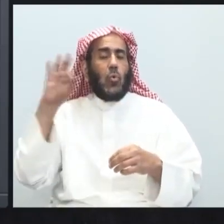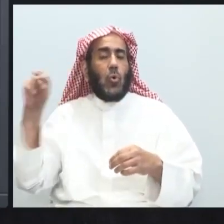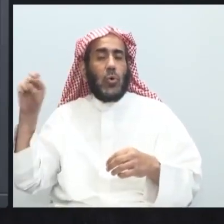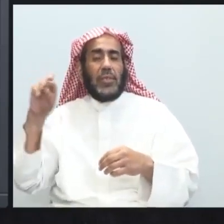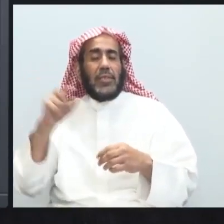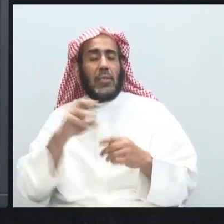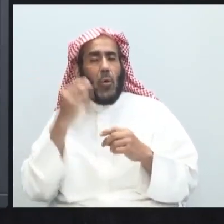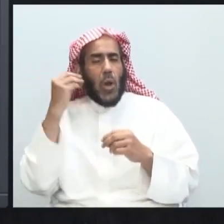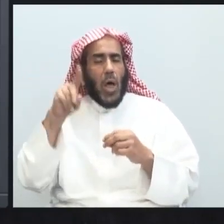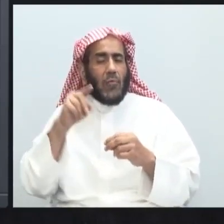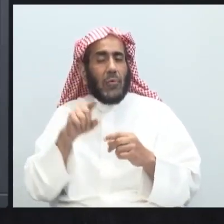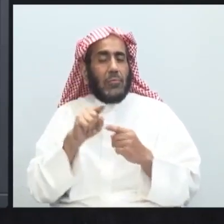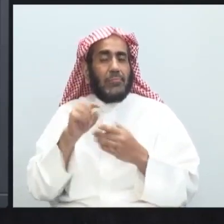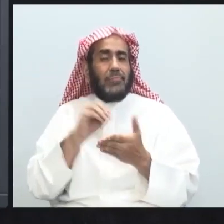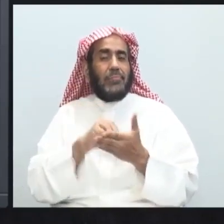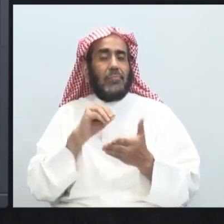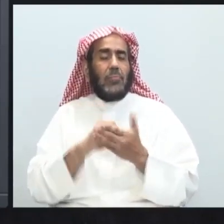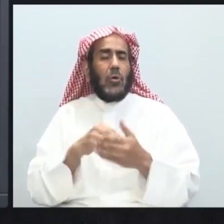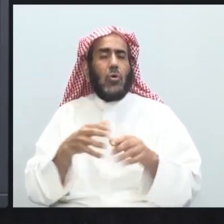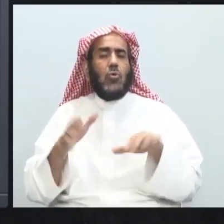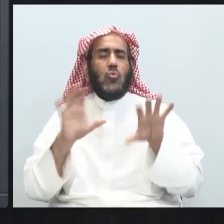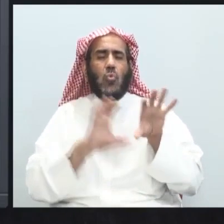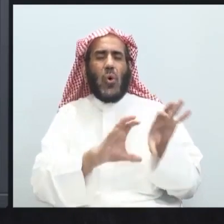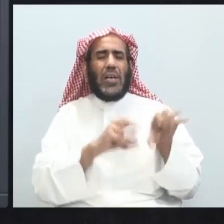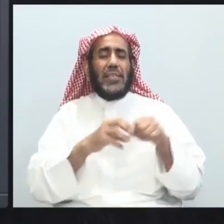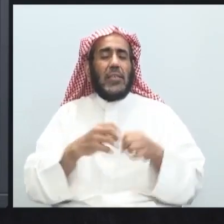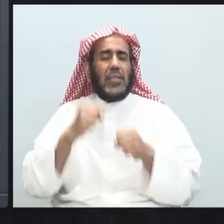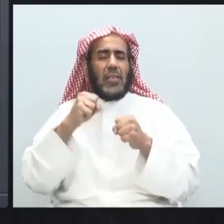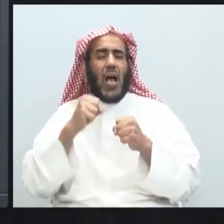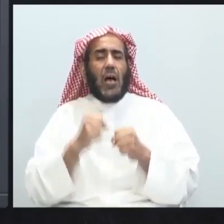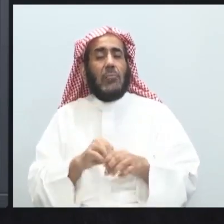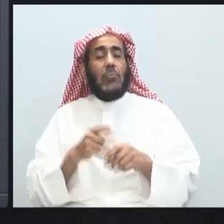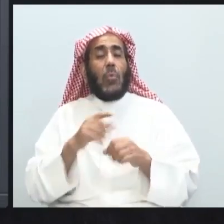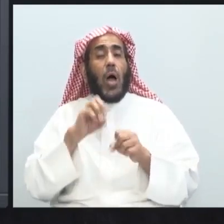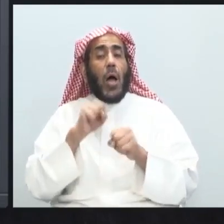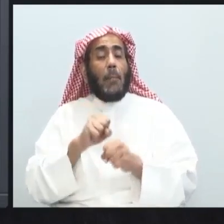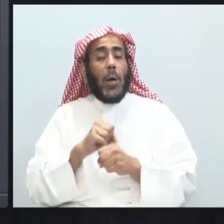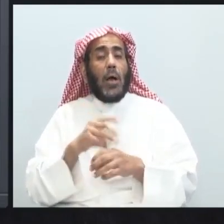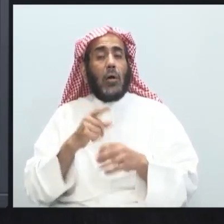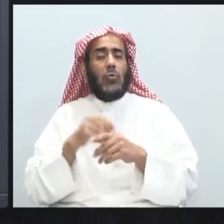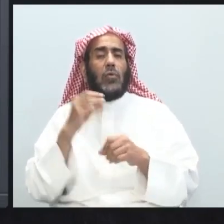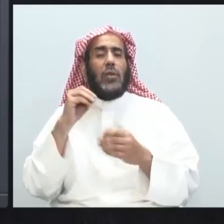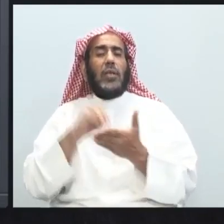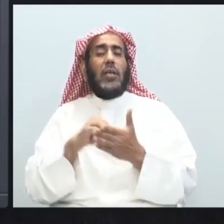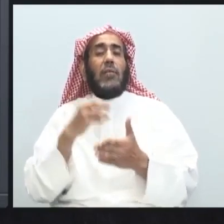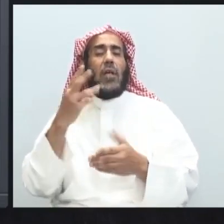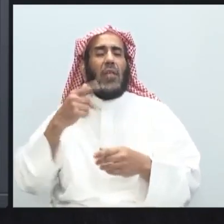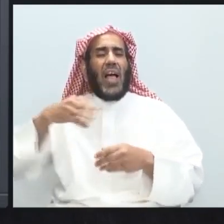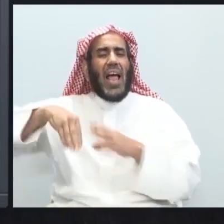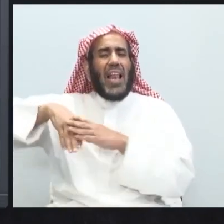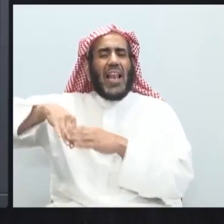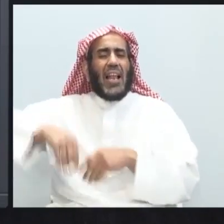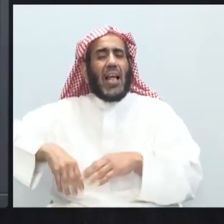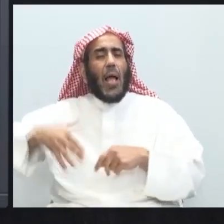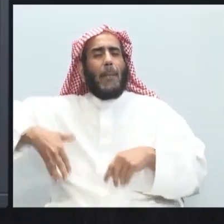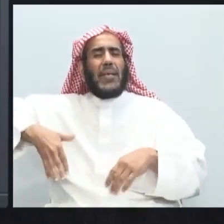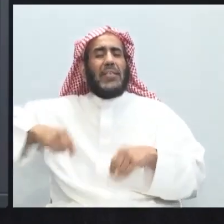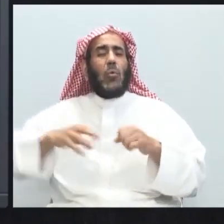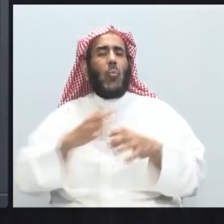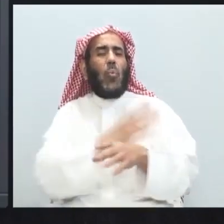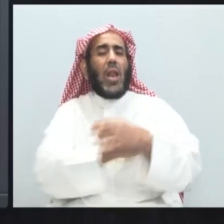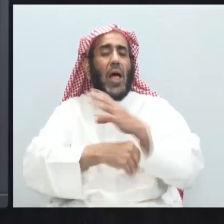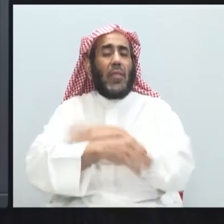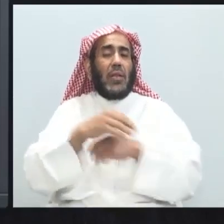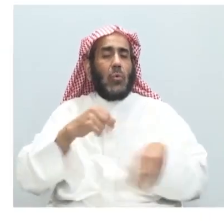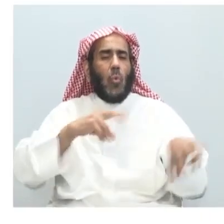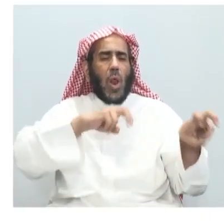والجلوكوز نحن نعرف انه يخزن الطاقه اذا اماكن موجوده في ثلاثه الكبد في العضلات وايضا